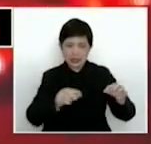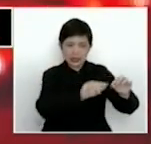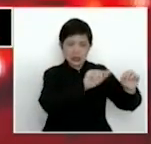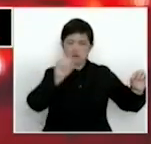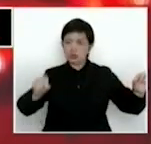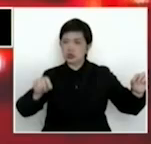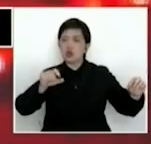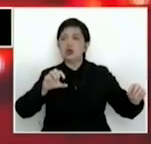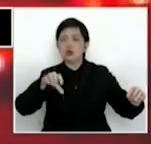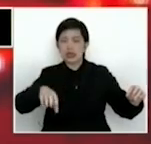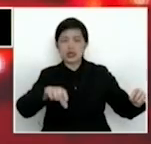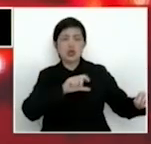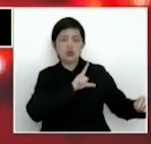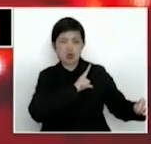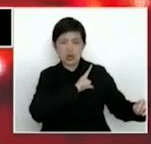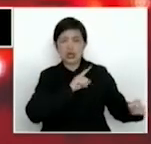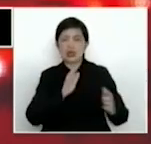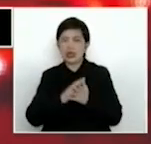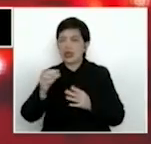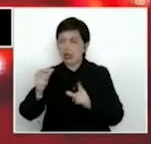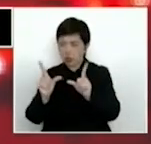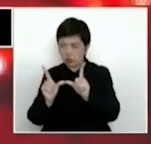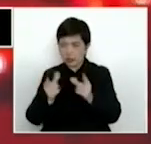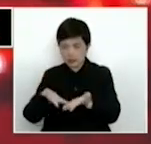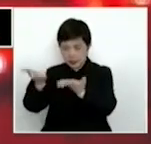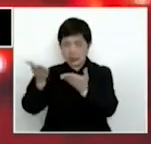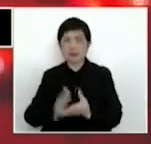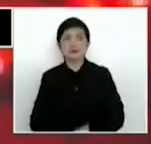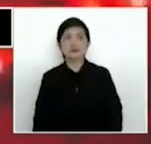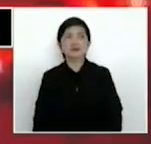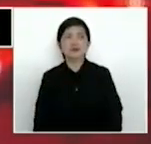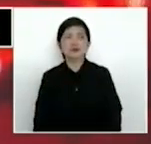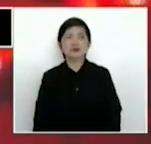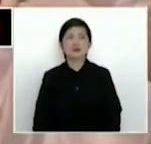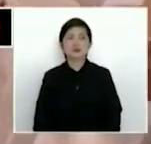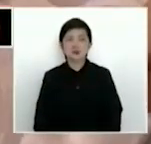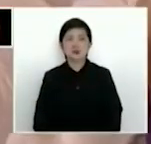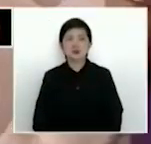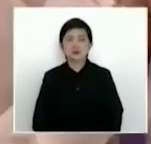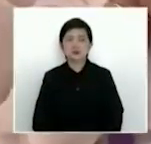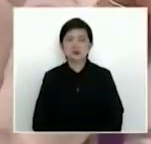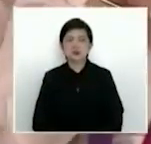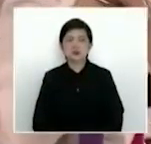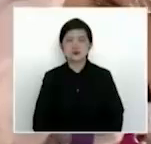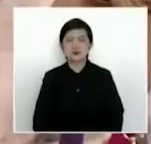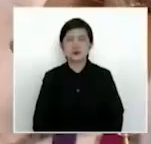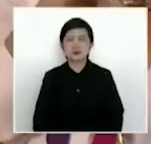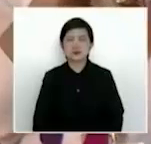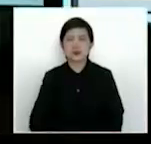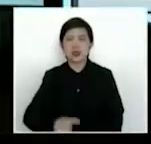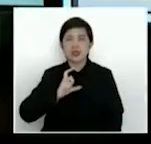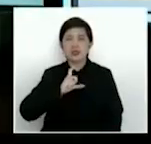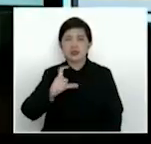oleh lurah dan para RW yang diberdayakan Terima kasih baikima kasih Selan